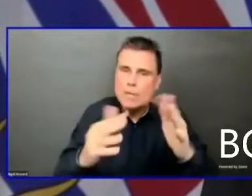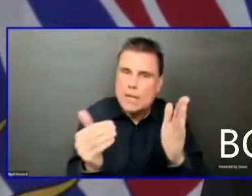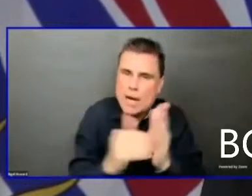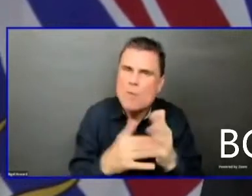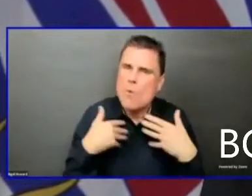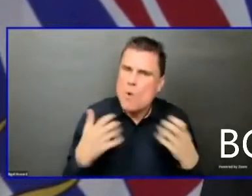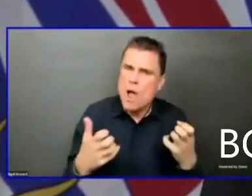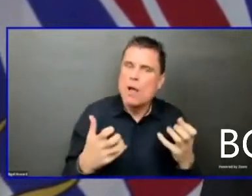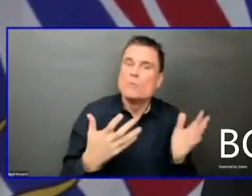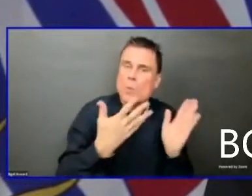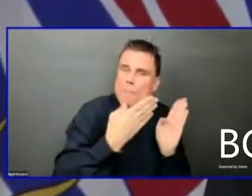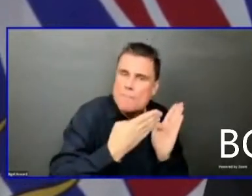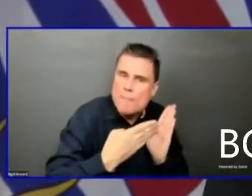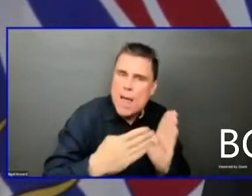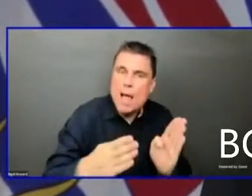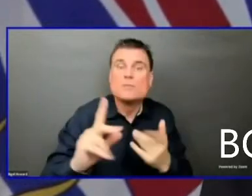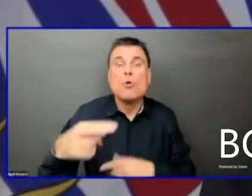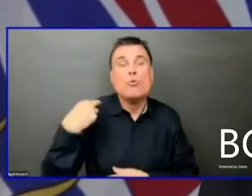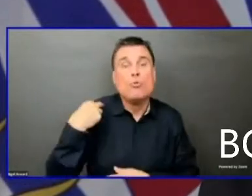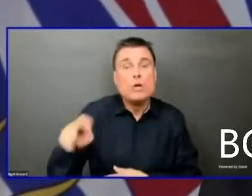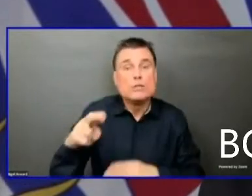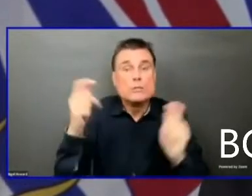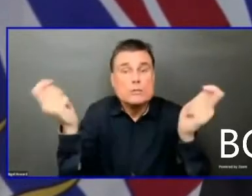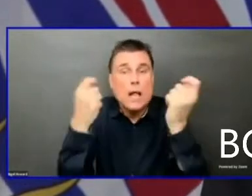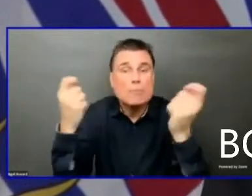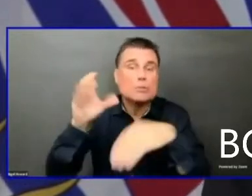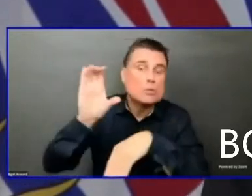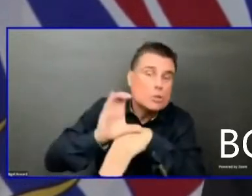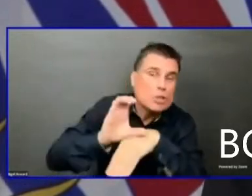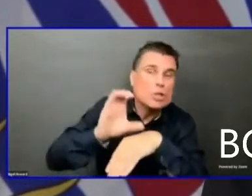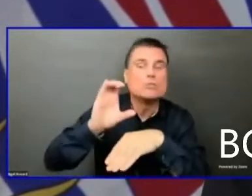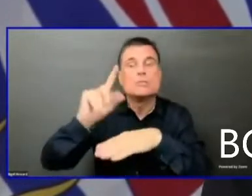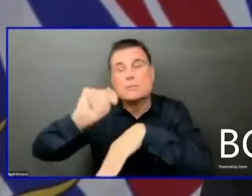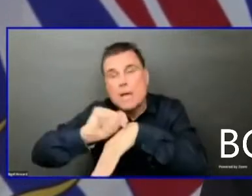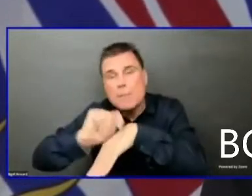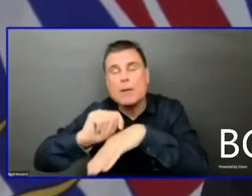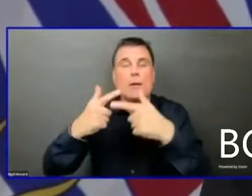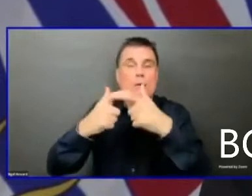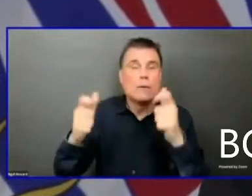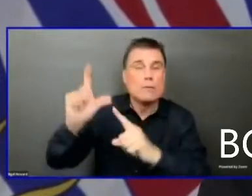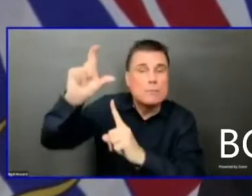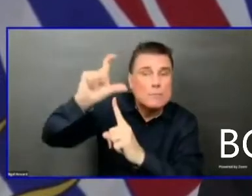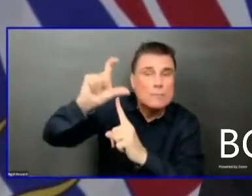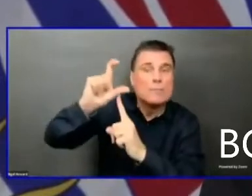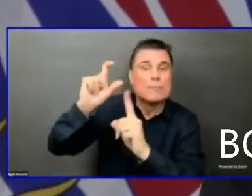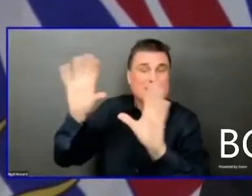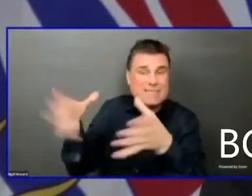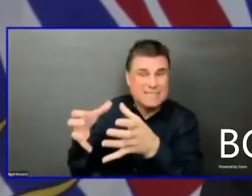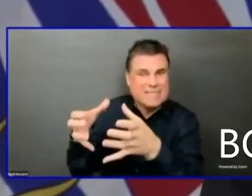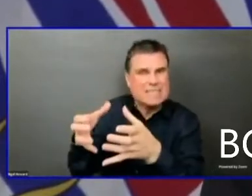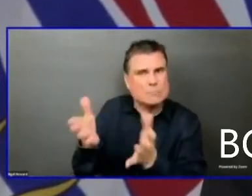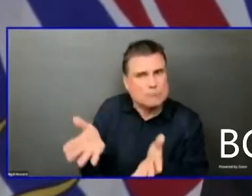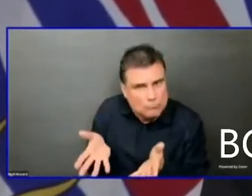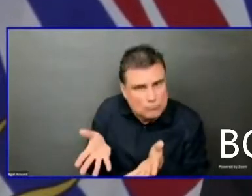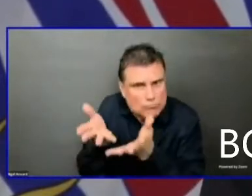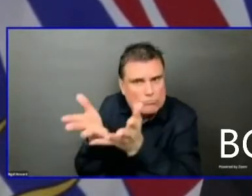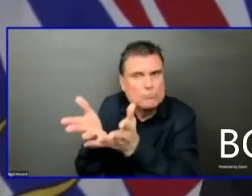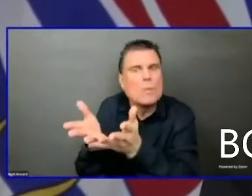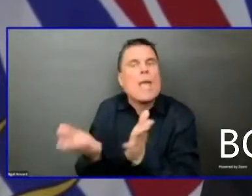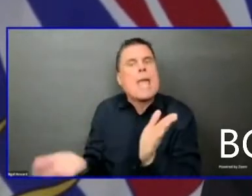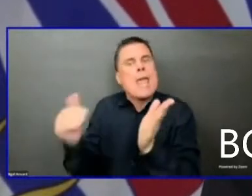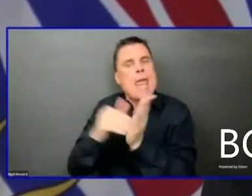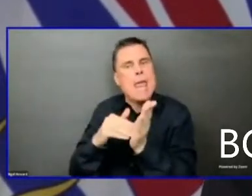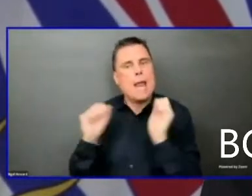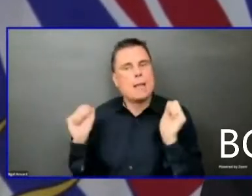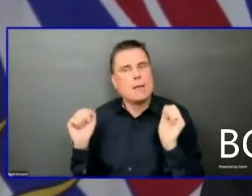的 is 之 safe. 前的努力 And 要 all 有 of 信 us 心不 can 是说 start 没 to 有效果 resume 我 some 们 of those 自暴自 important 弃 social 就是这个意思 interactions 希